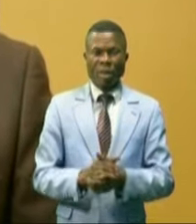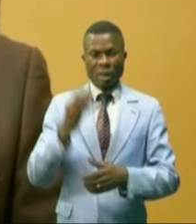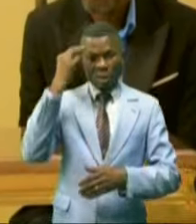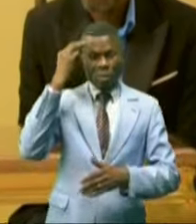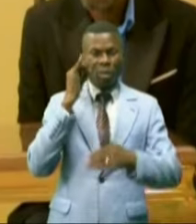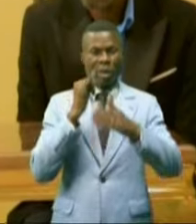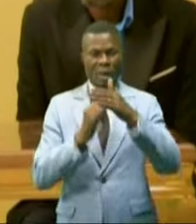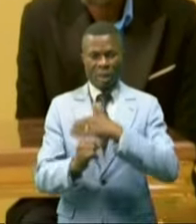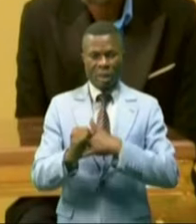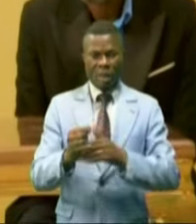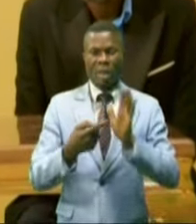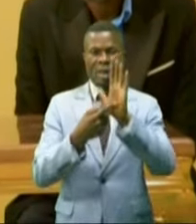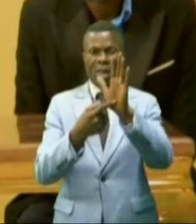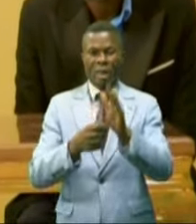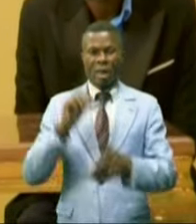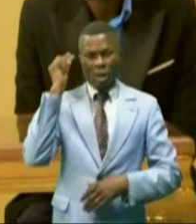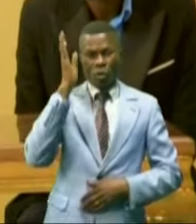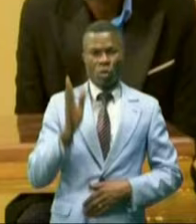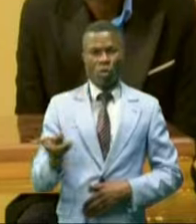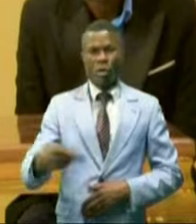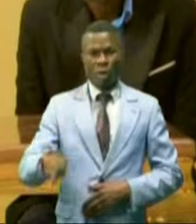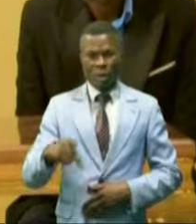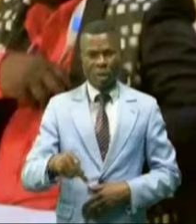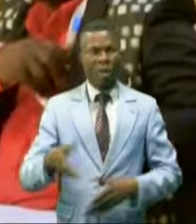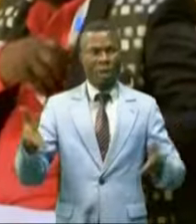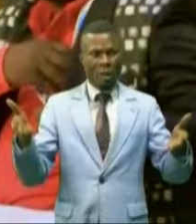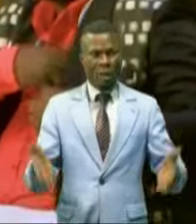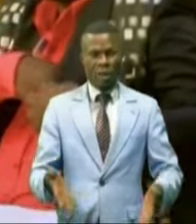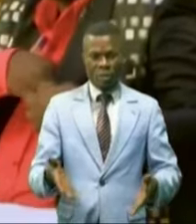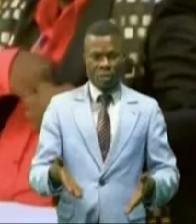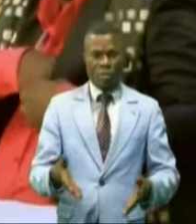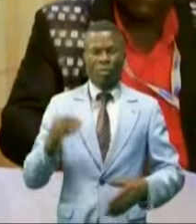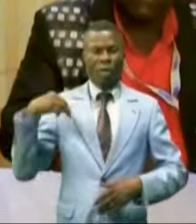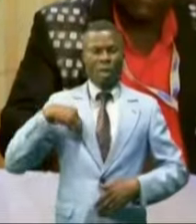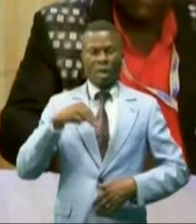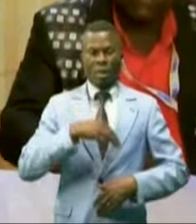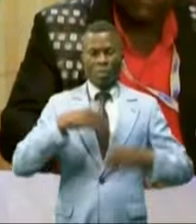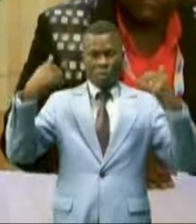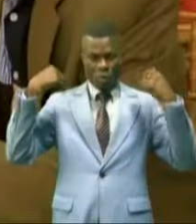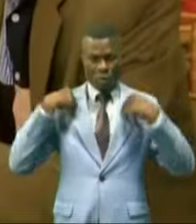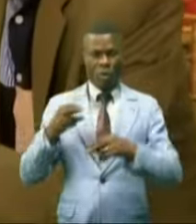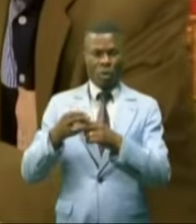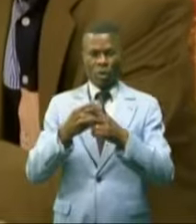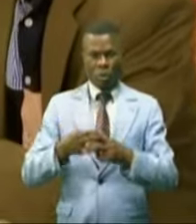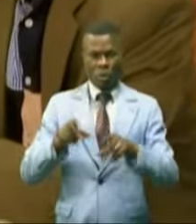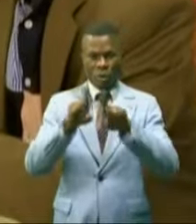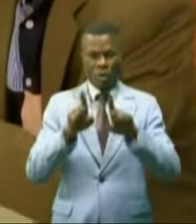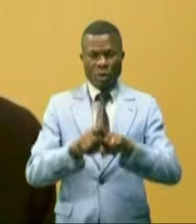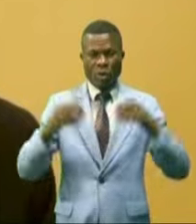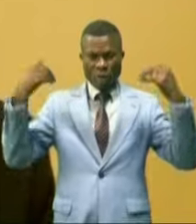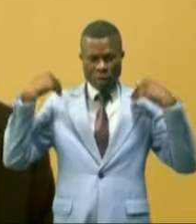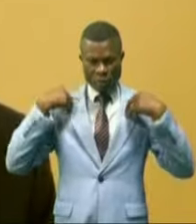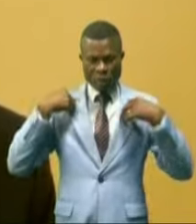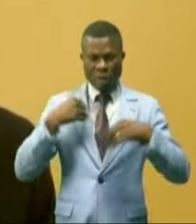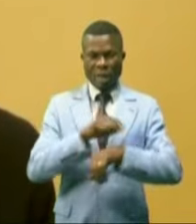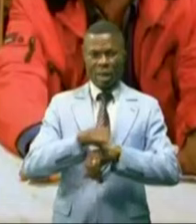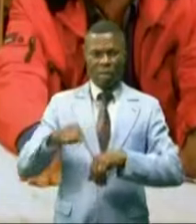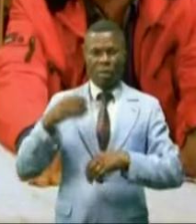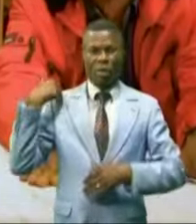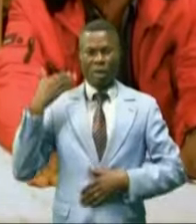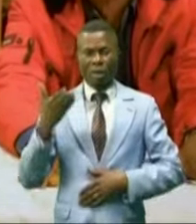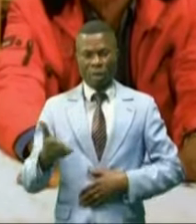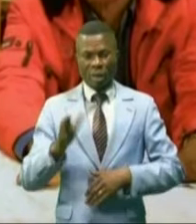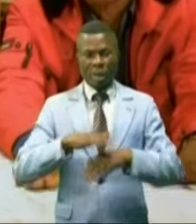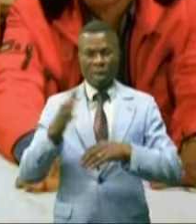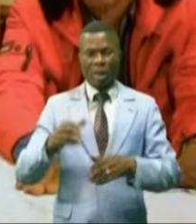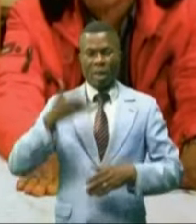Joatela, qui représentait le gouverneur de province en présence de quelques membres du comité provincial de sécurité et des chefs de division de l'administration publique. Après